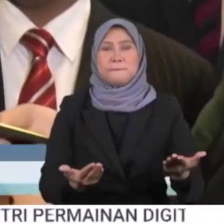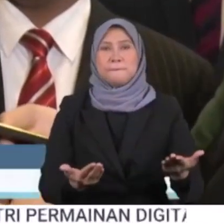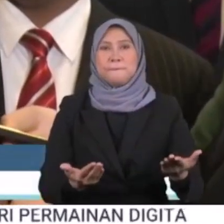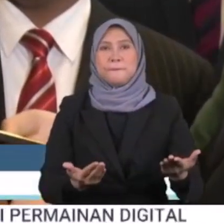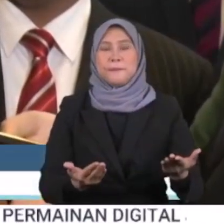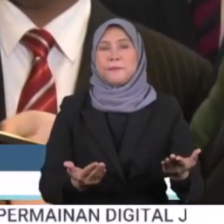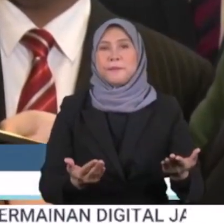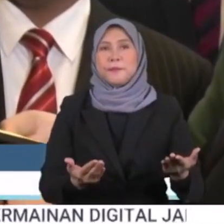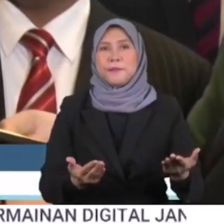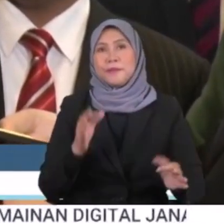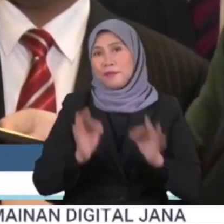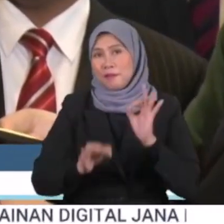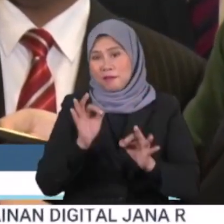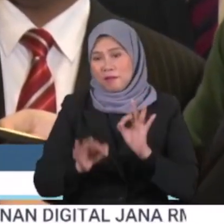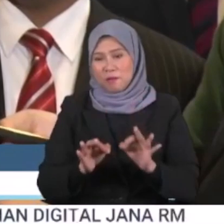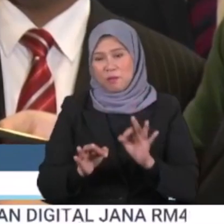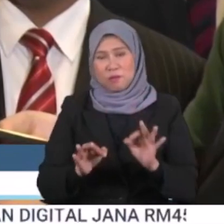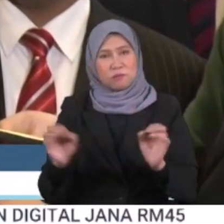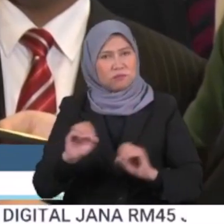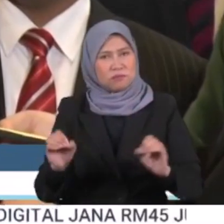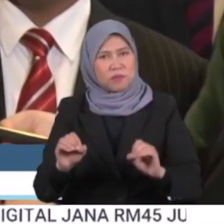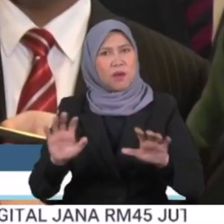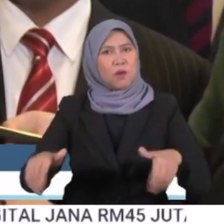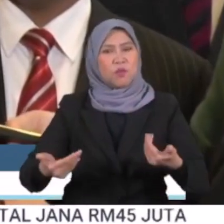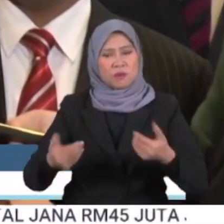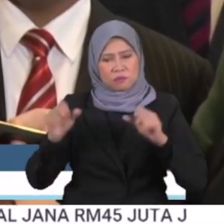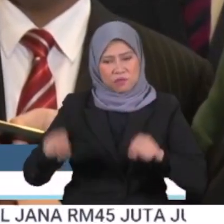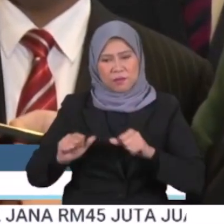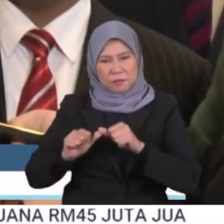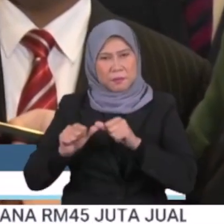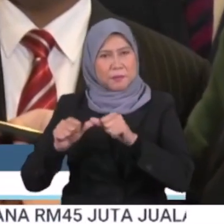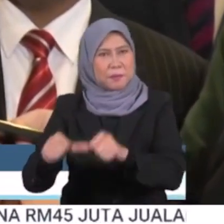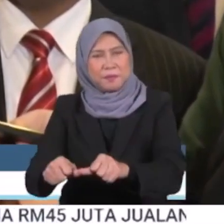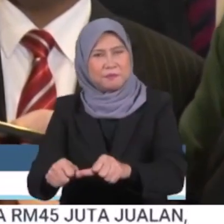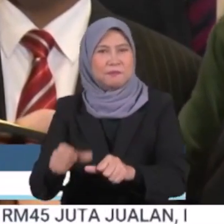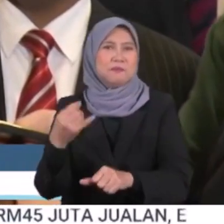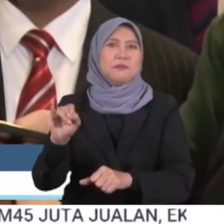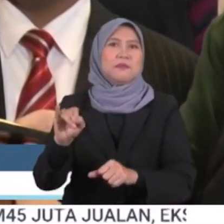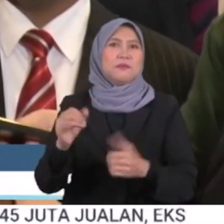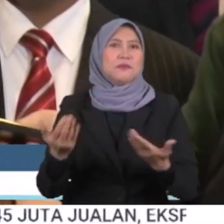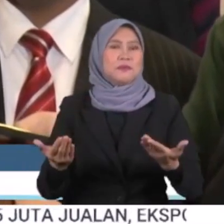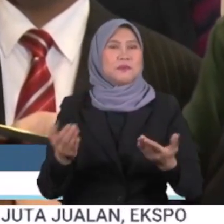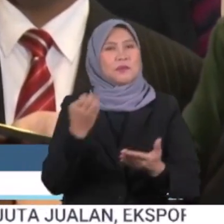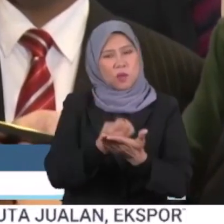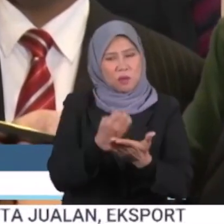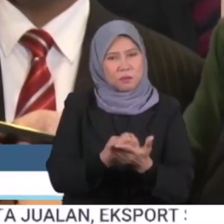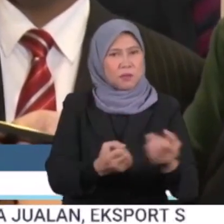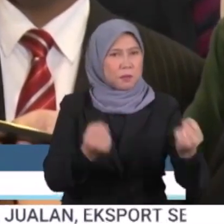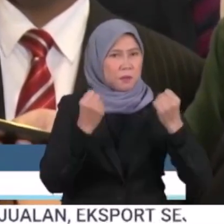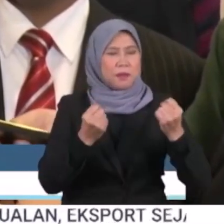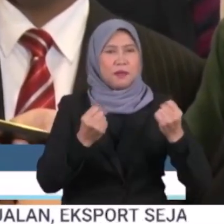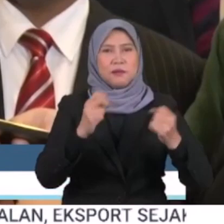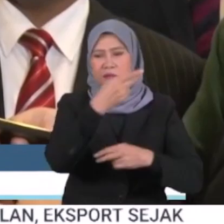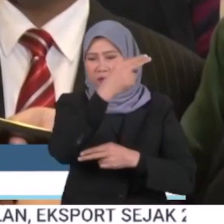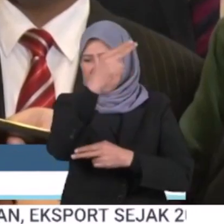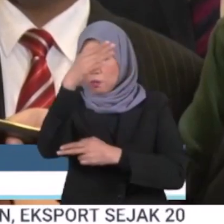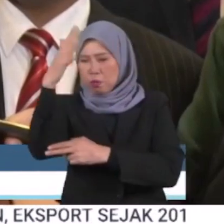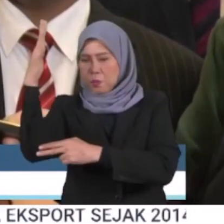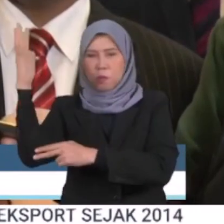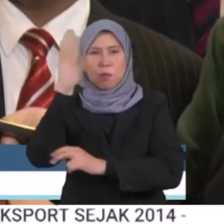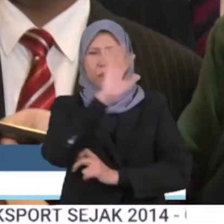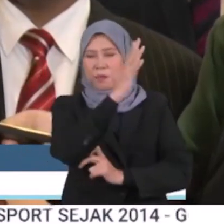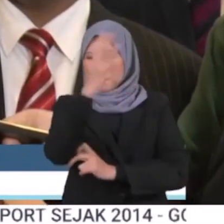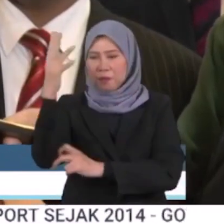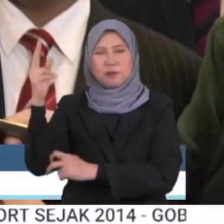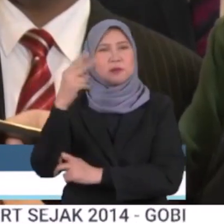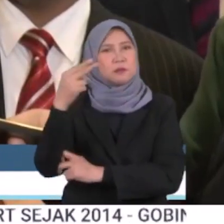ini jika tidak, mana ada sustainable. Okay, sustainability bermaksud dia kena mampan, hijau, lestari.